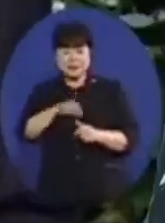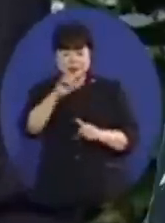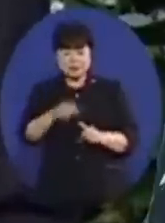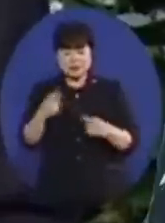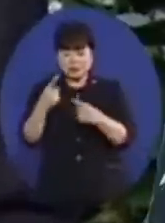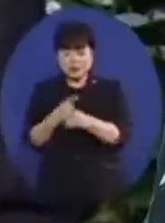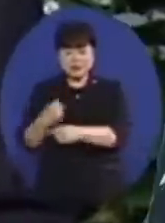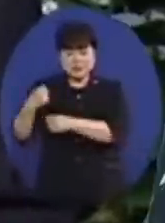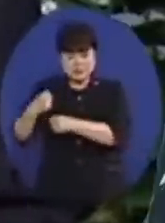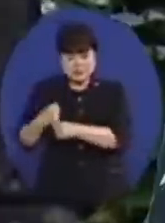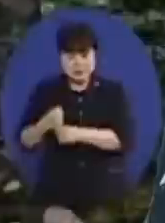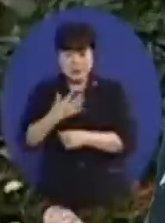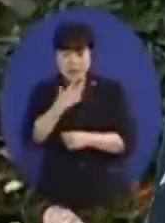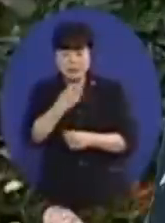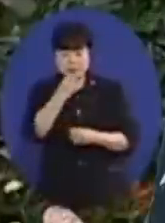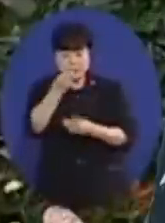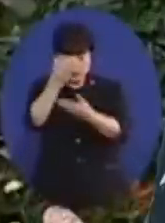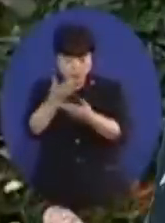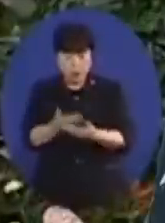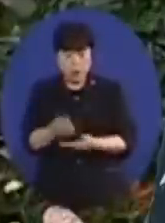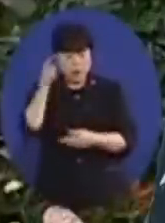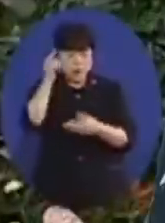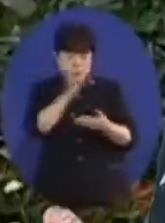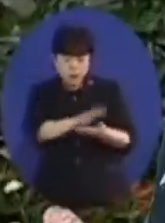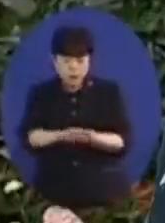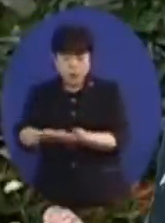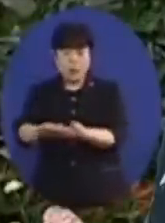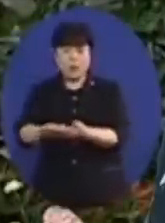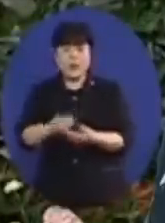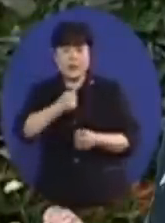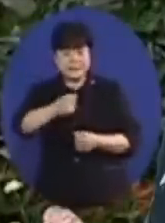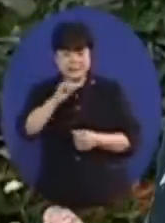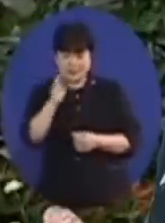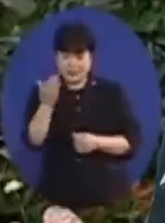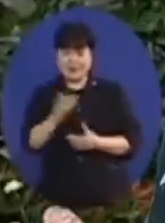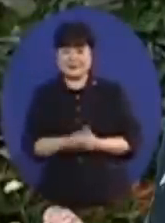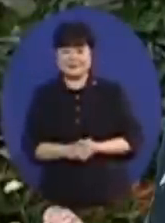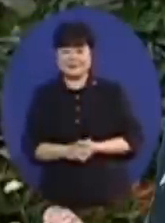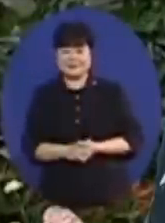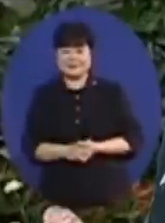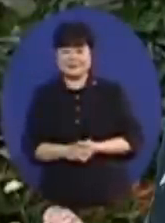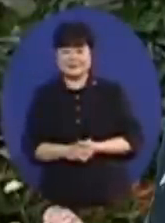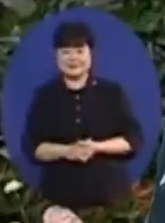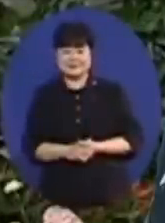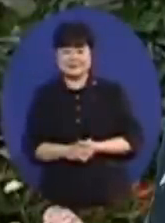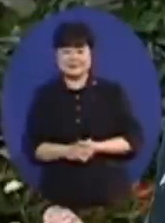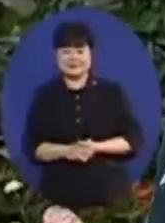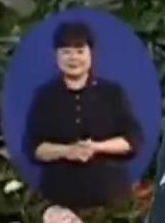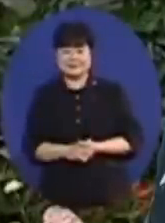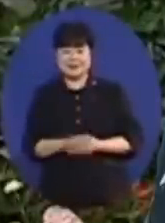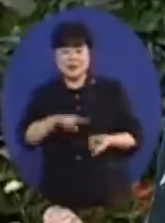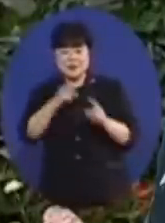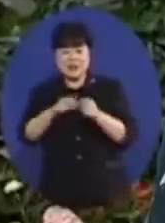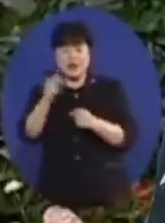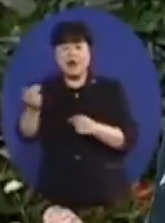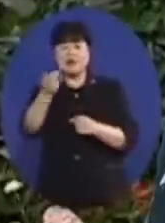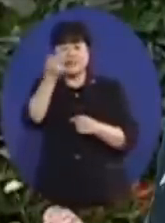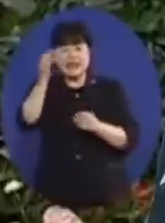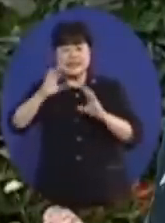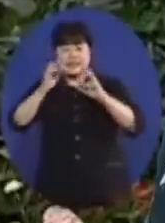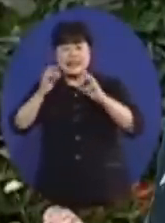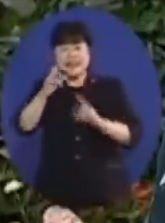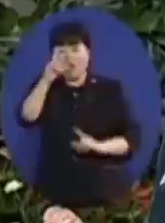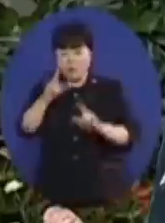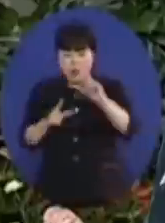대신하심으로 아브라함의 복과 형통을 가진 사람이 되었다 부활과 영생